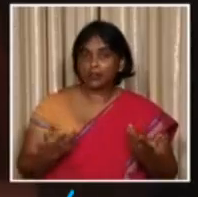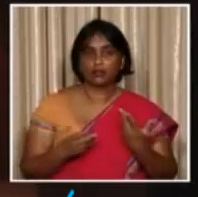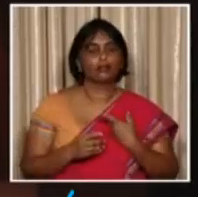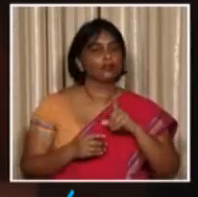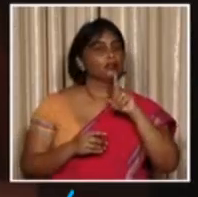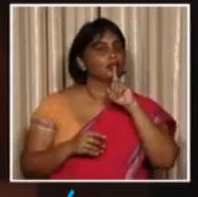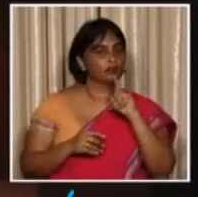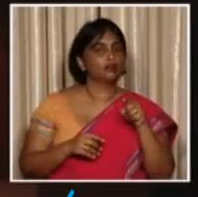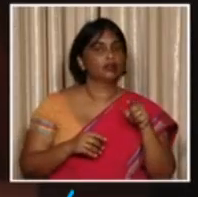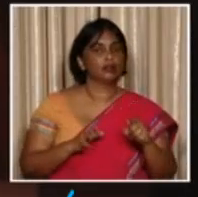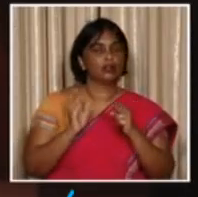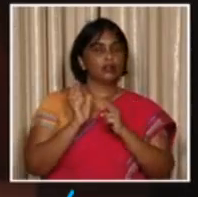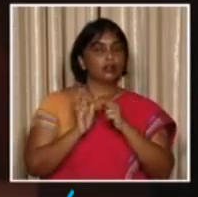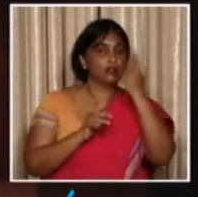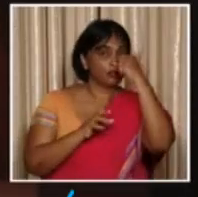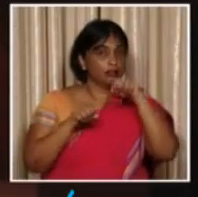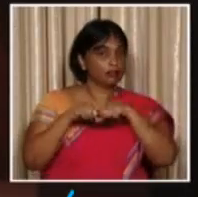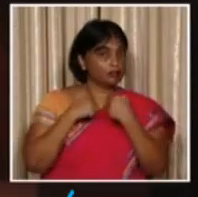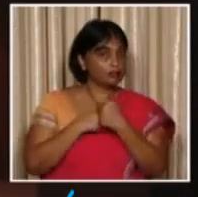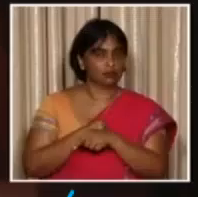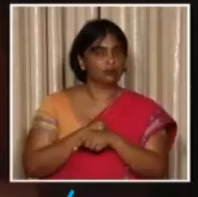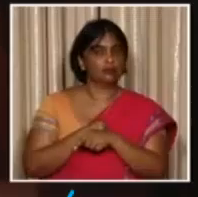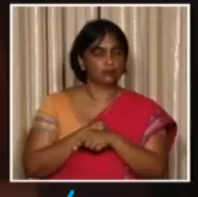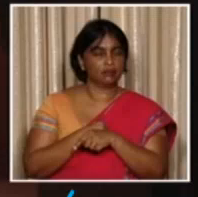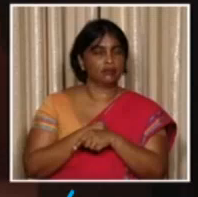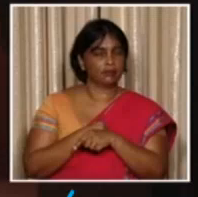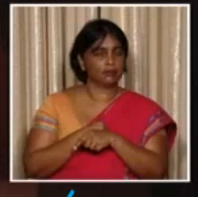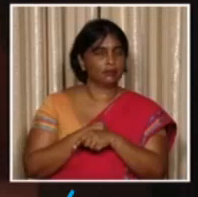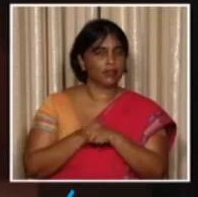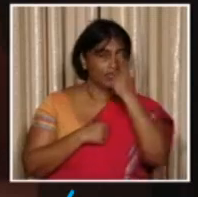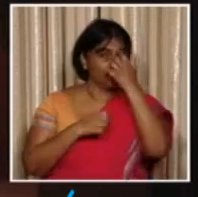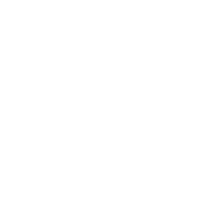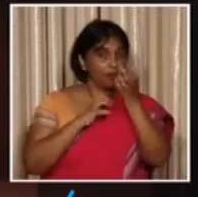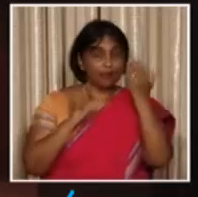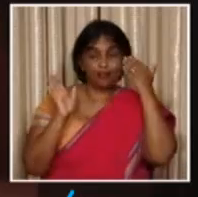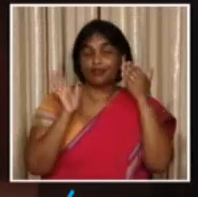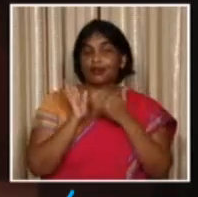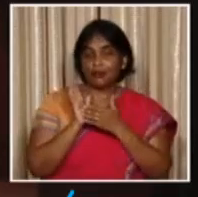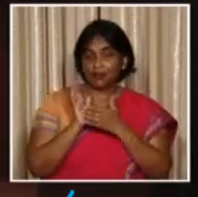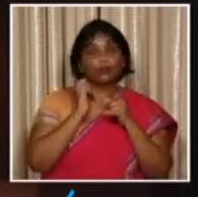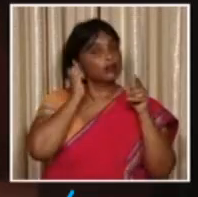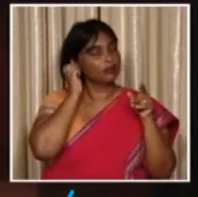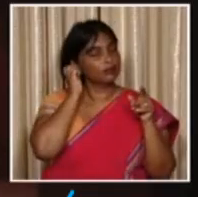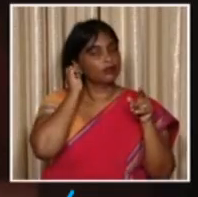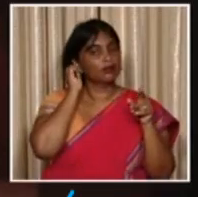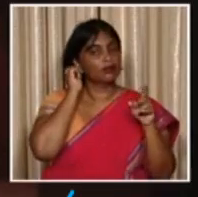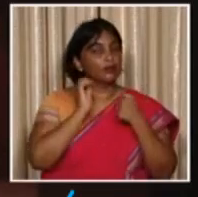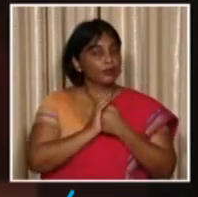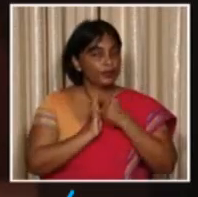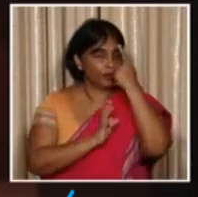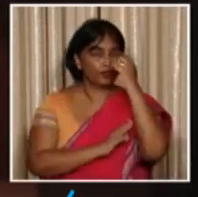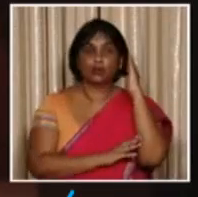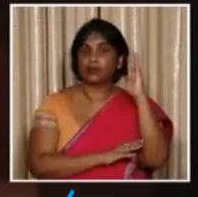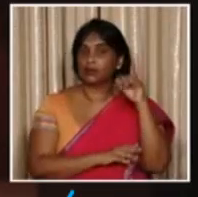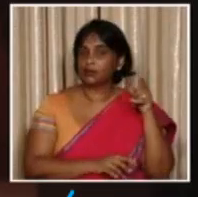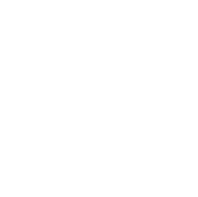තීන්දුව කරන්නේ National Catholic Committee for Justice to Easter Sunday Attack Victims ඒ අතිගරු කාදිනල්